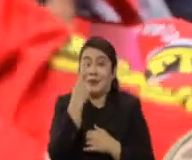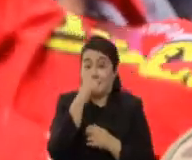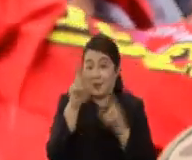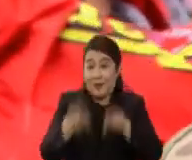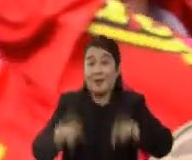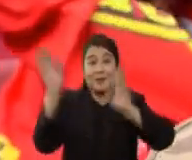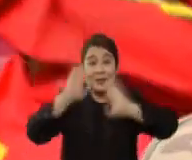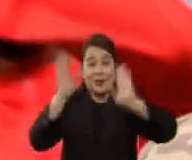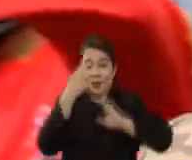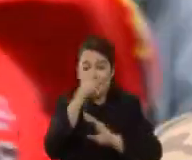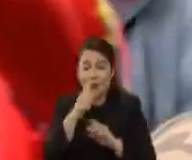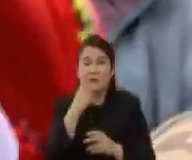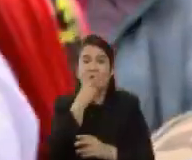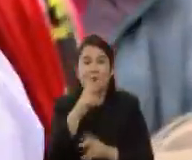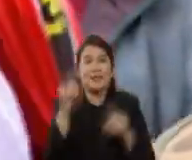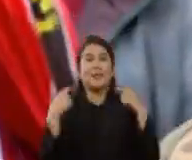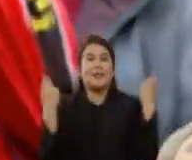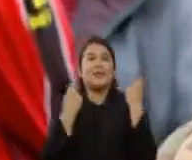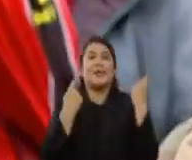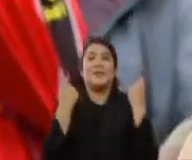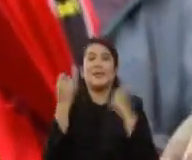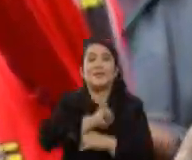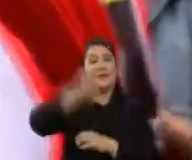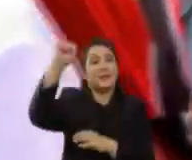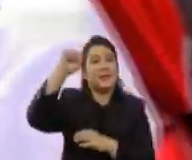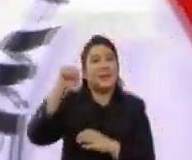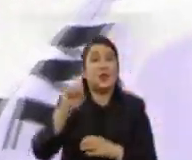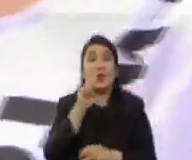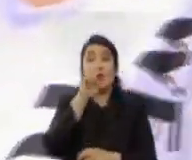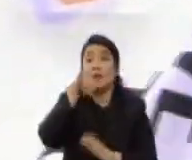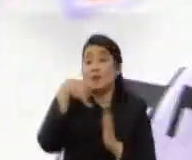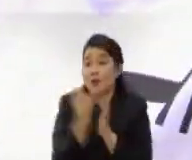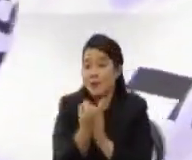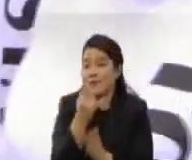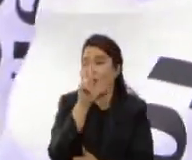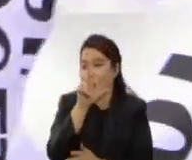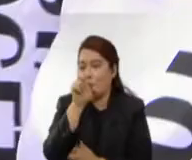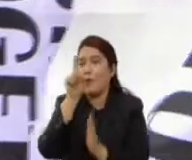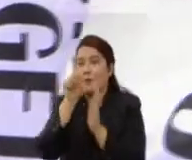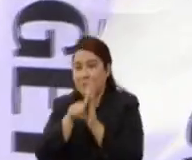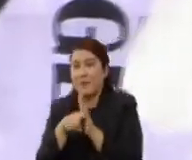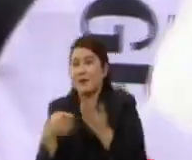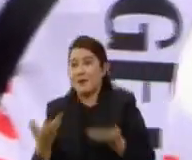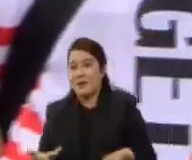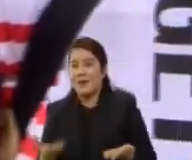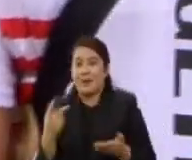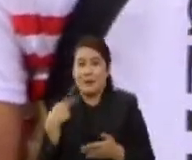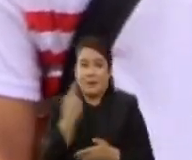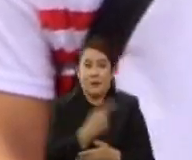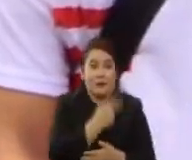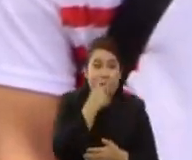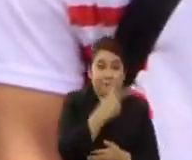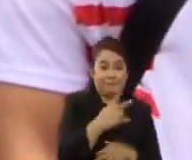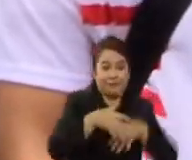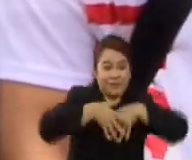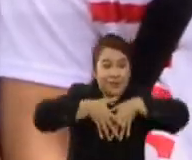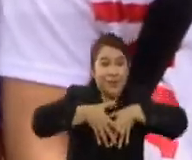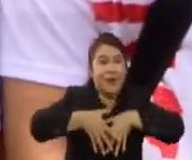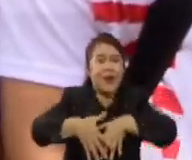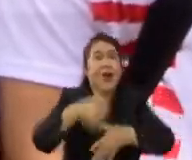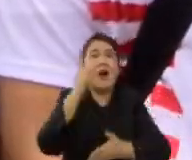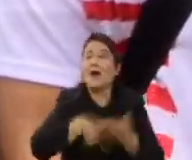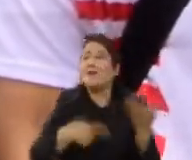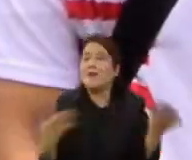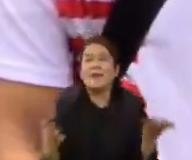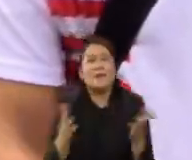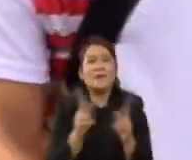melihat sambutan kemerdekaan dekat Malaysia. Wah, okey. Sepanjang 2 jam 30 minit ini, kita melihat pergerakan dan juga perbarisan. Apa yang